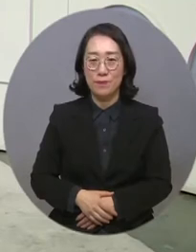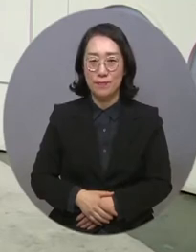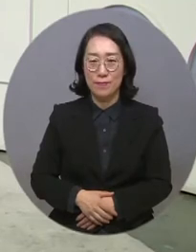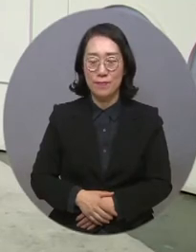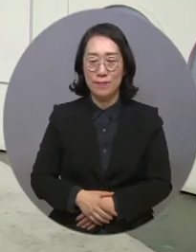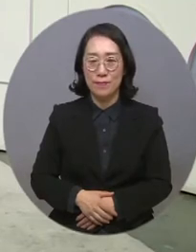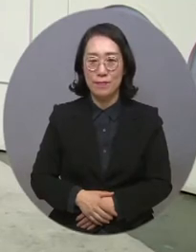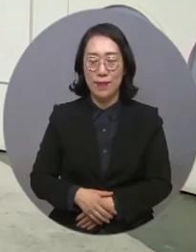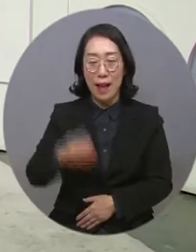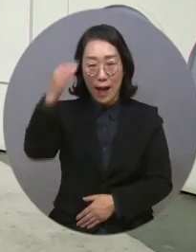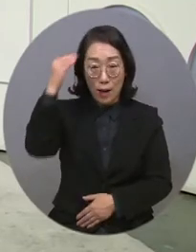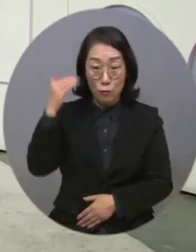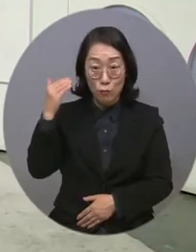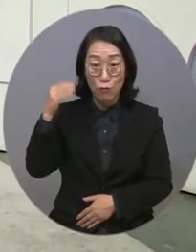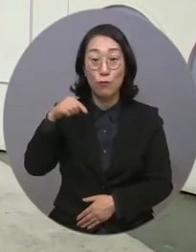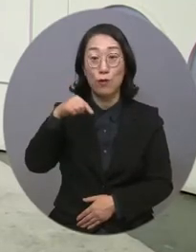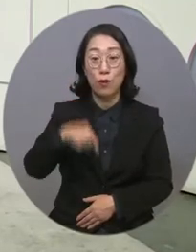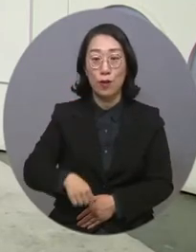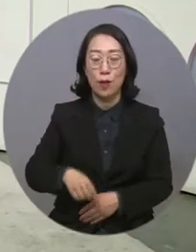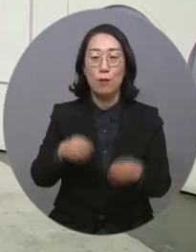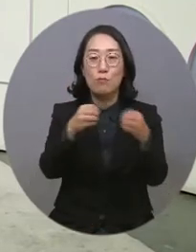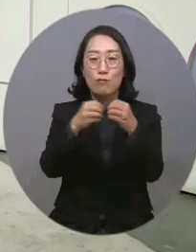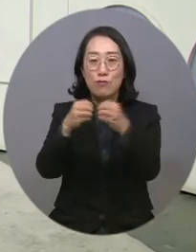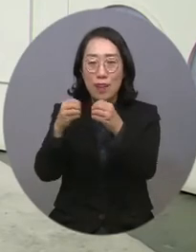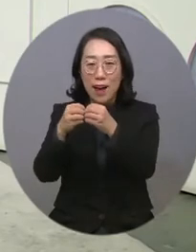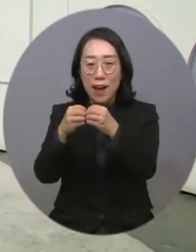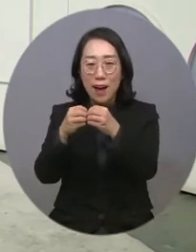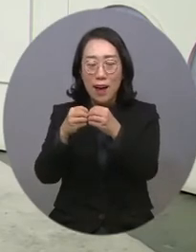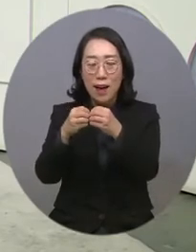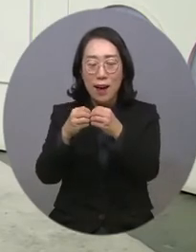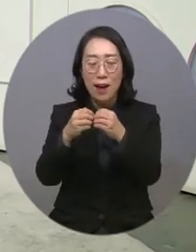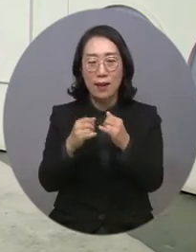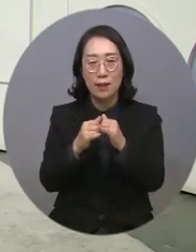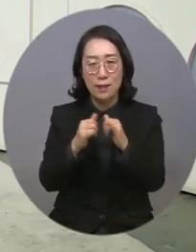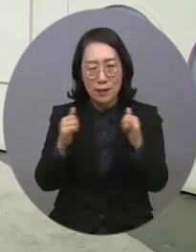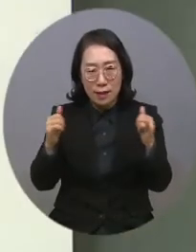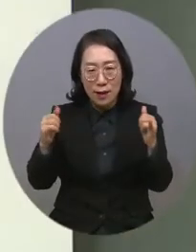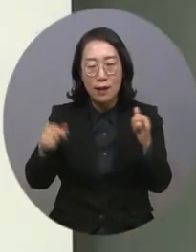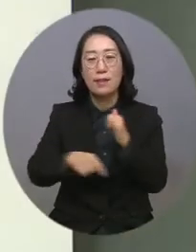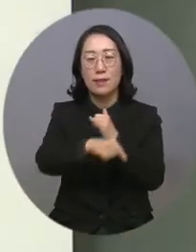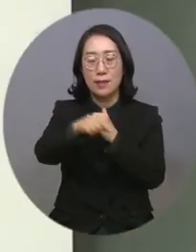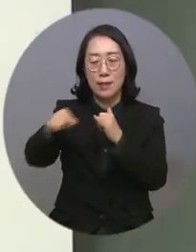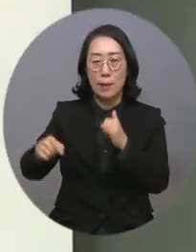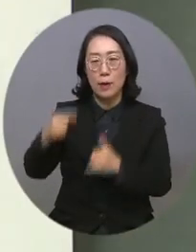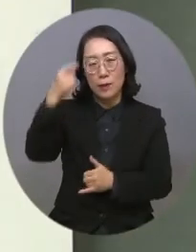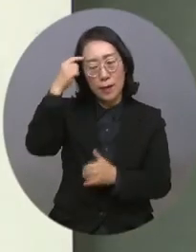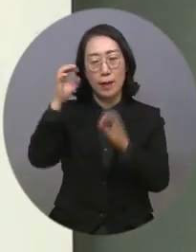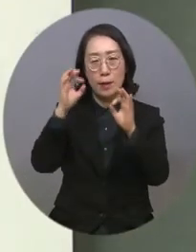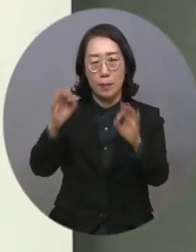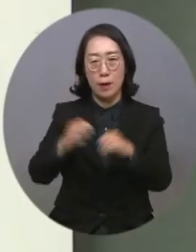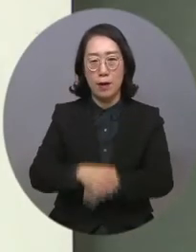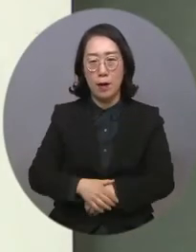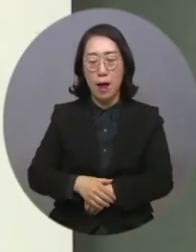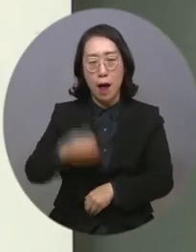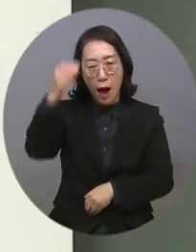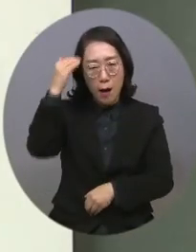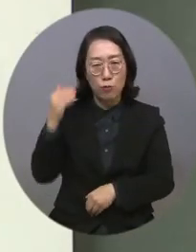우리나라의 문학인들 이제는 까꿀로 한번 이걸 생각해 봤으면 해요. 국내의